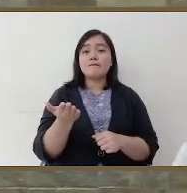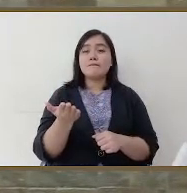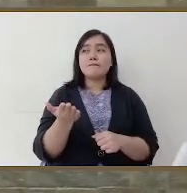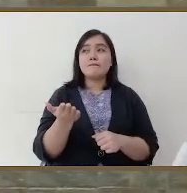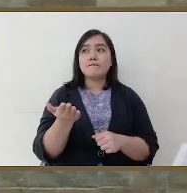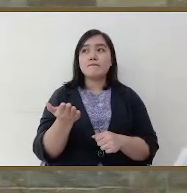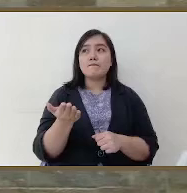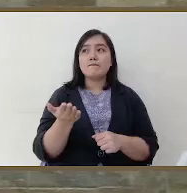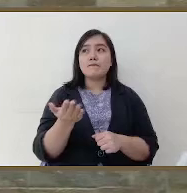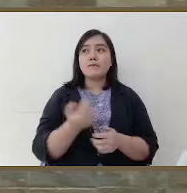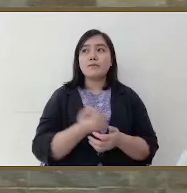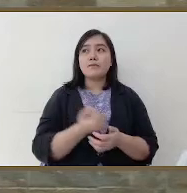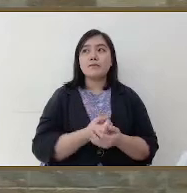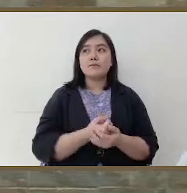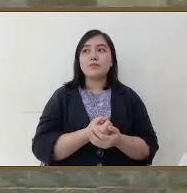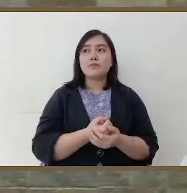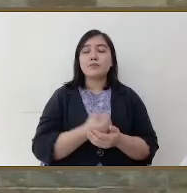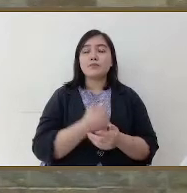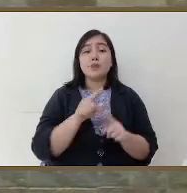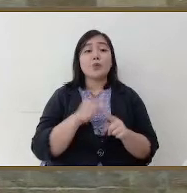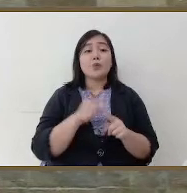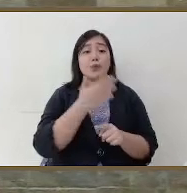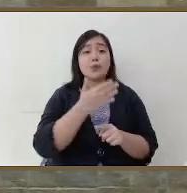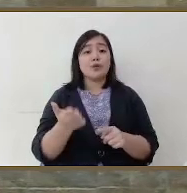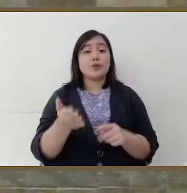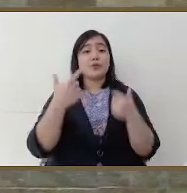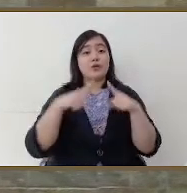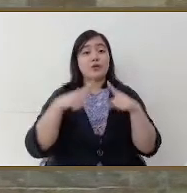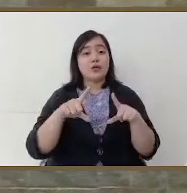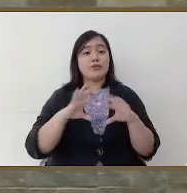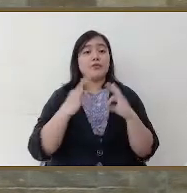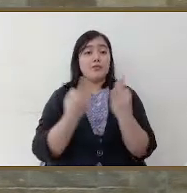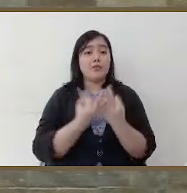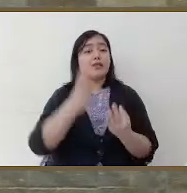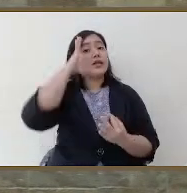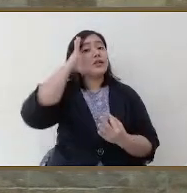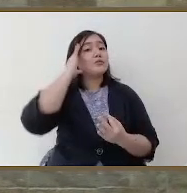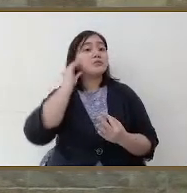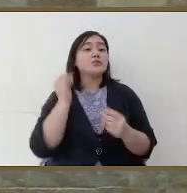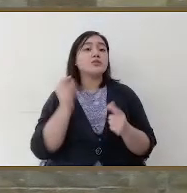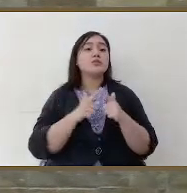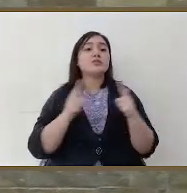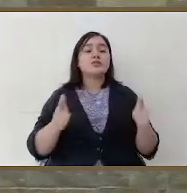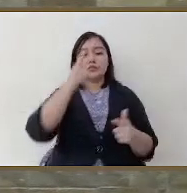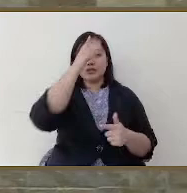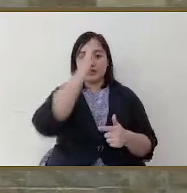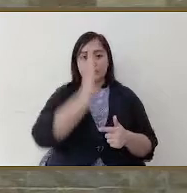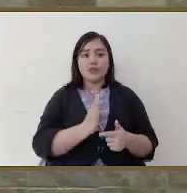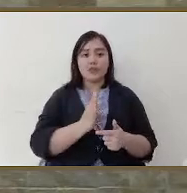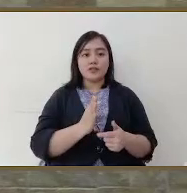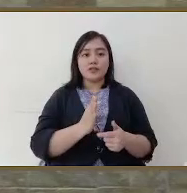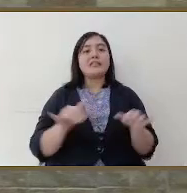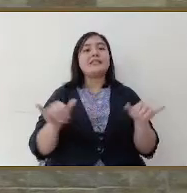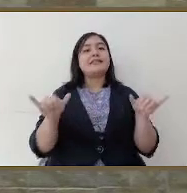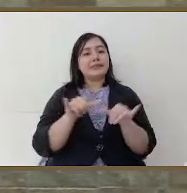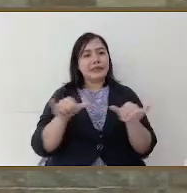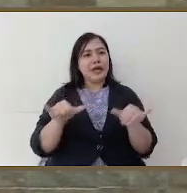when you give your family the great God, nauunawaan niyo ba kung anong klaseng protection meron ang iyong